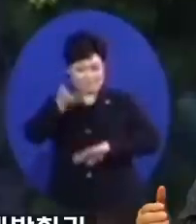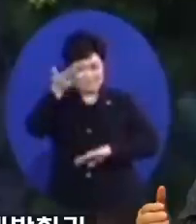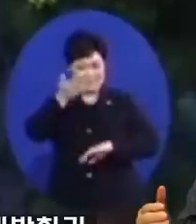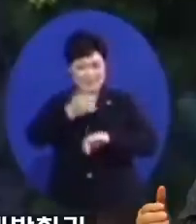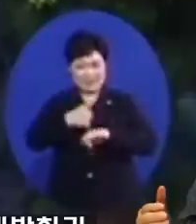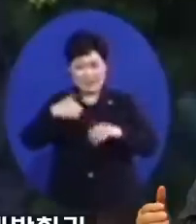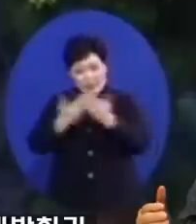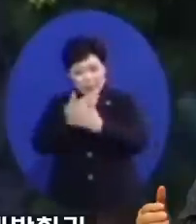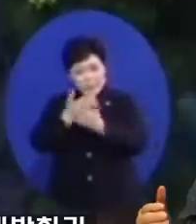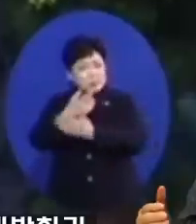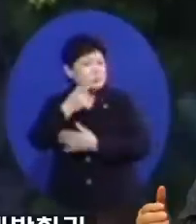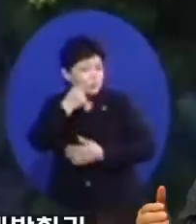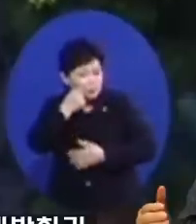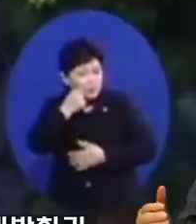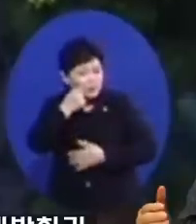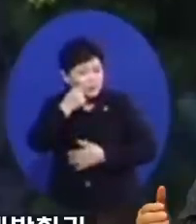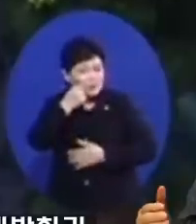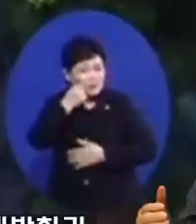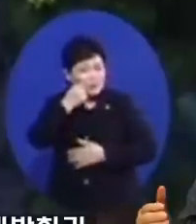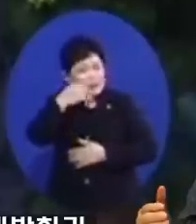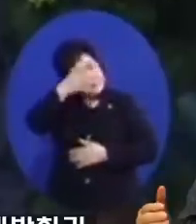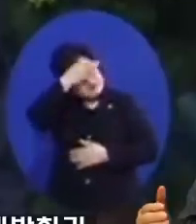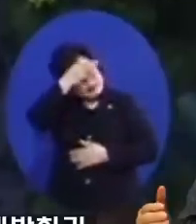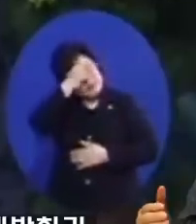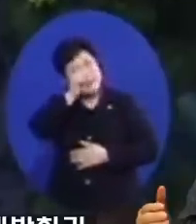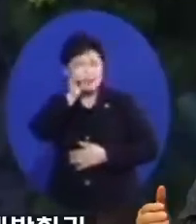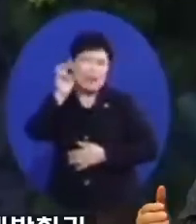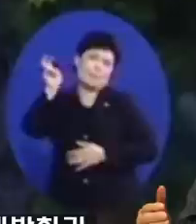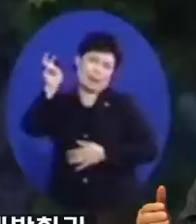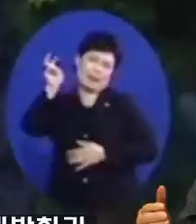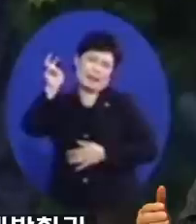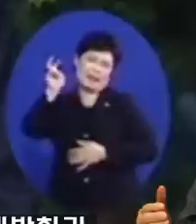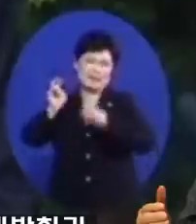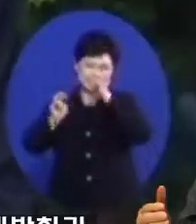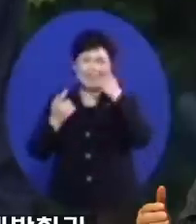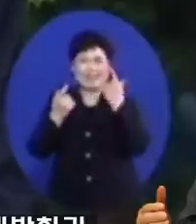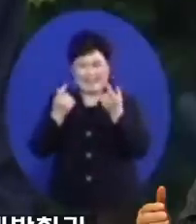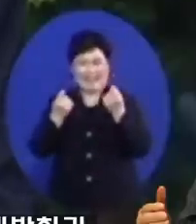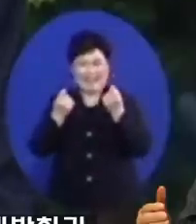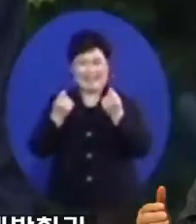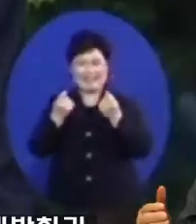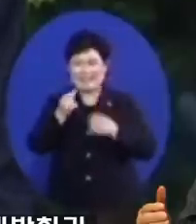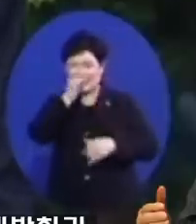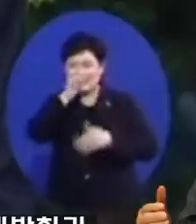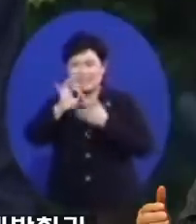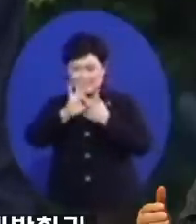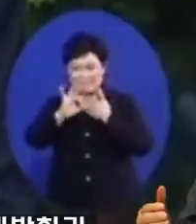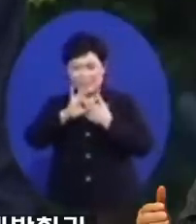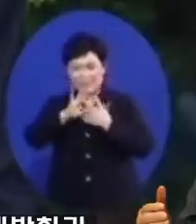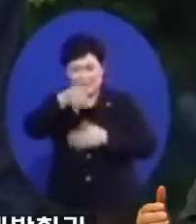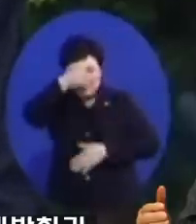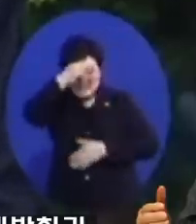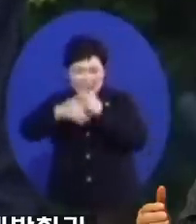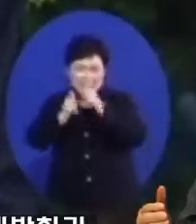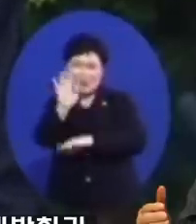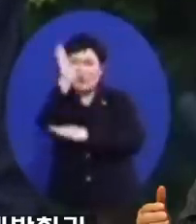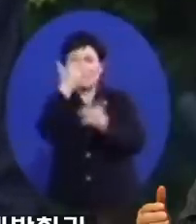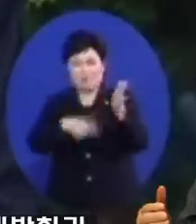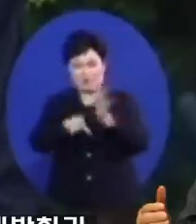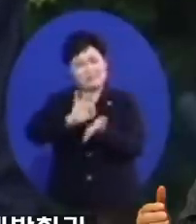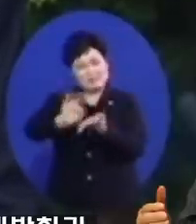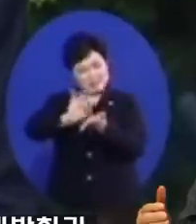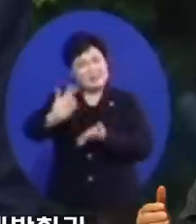내가 개발하지 못한 재간이 있는지 모르겠다. 있으면 그것을 개발해서 하나님 영광을 위해 써야